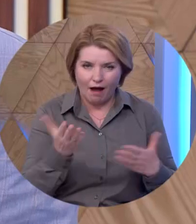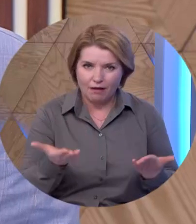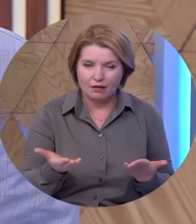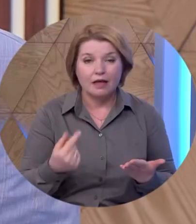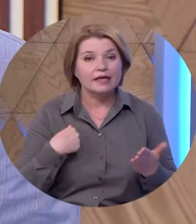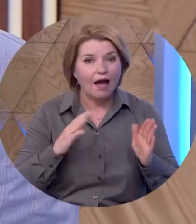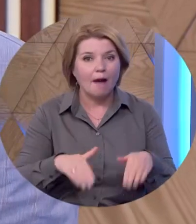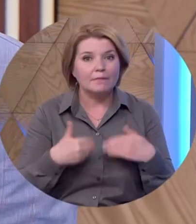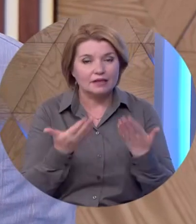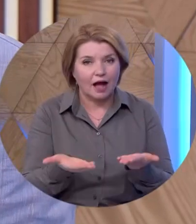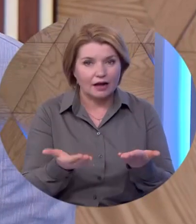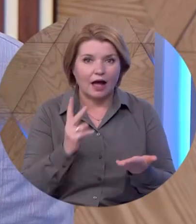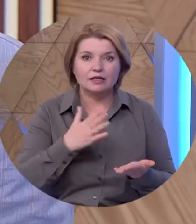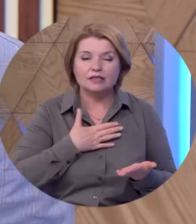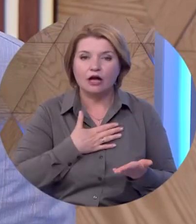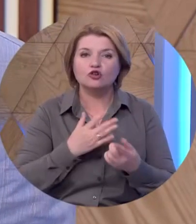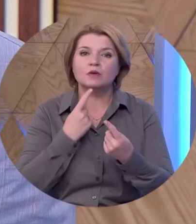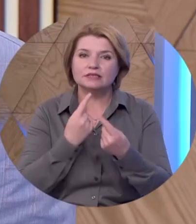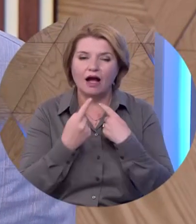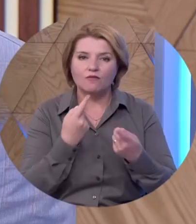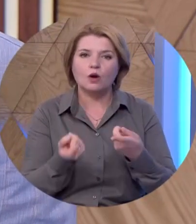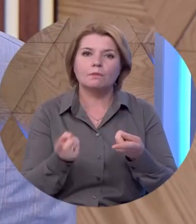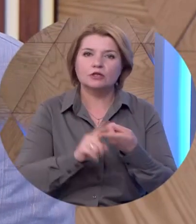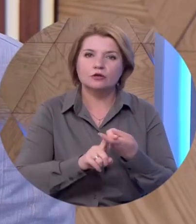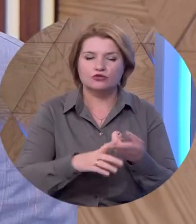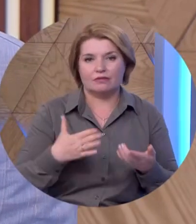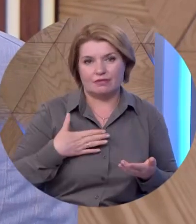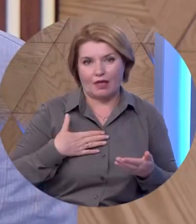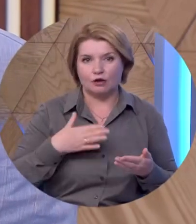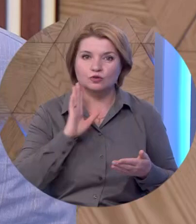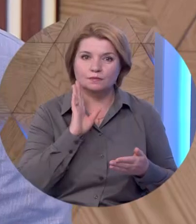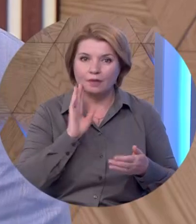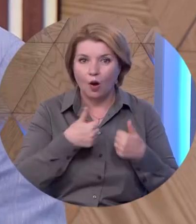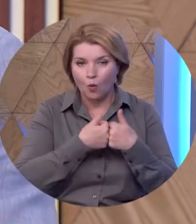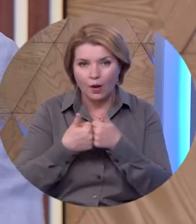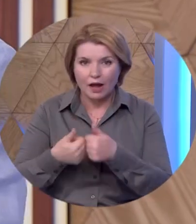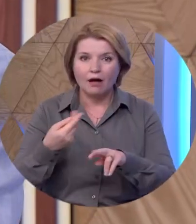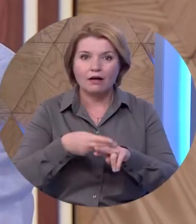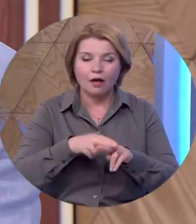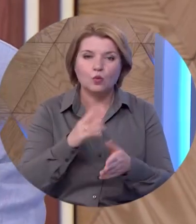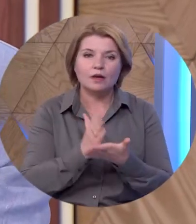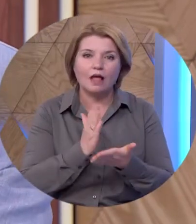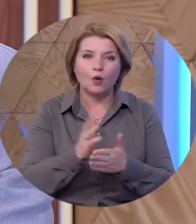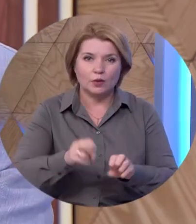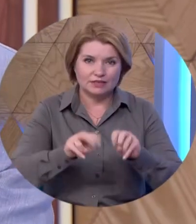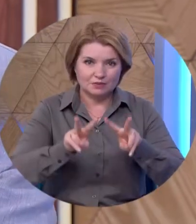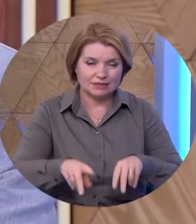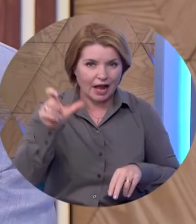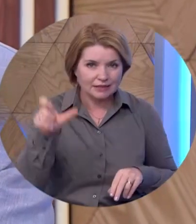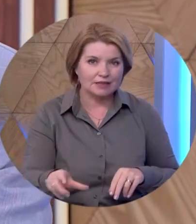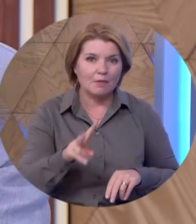Я предлагаю к нашему разговору подключить нашу коллегу Татьяну Павлычеву, которая находится с кинологом сейчас,